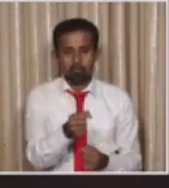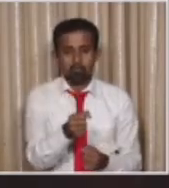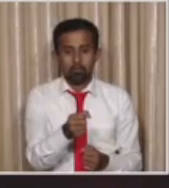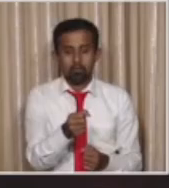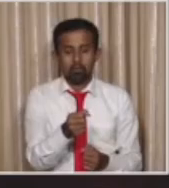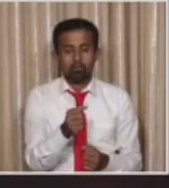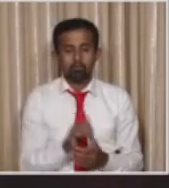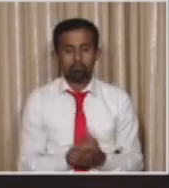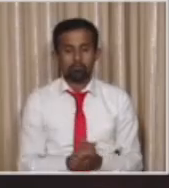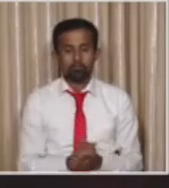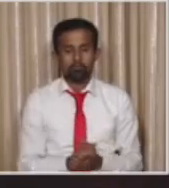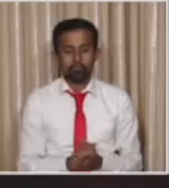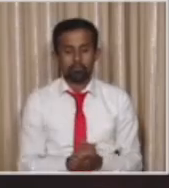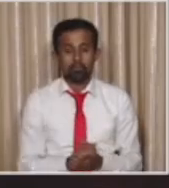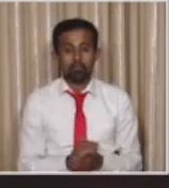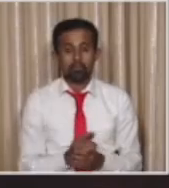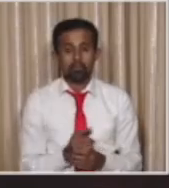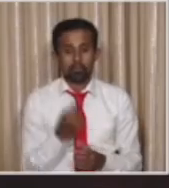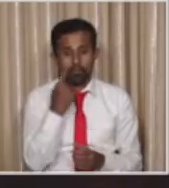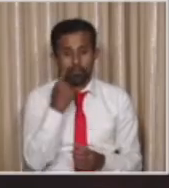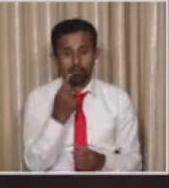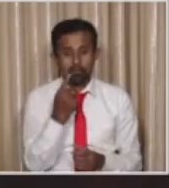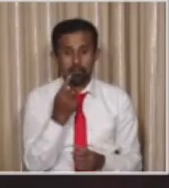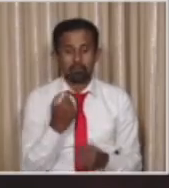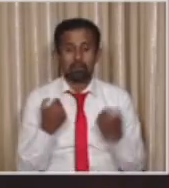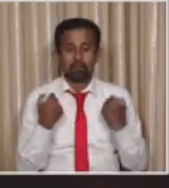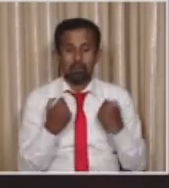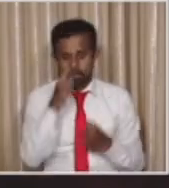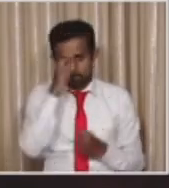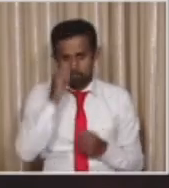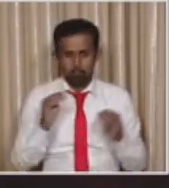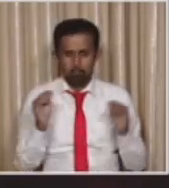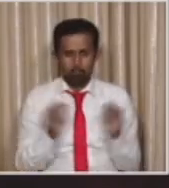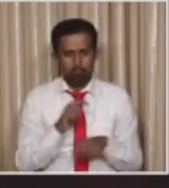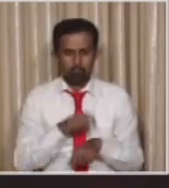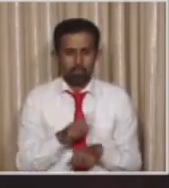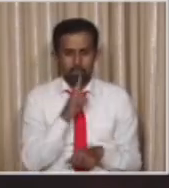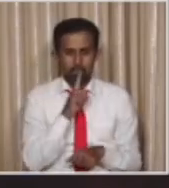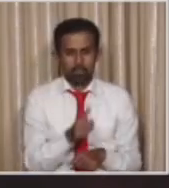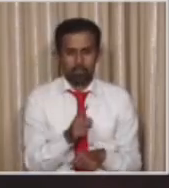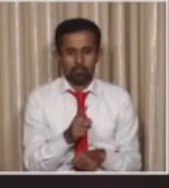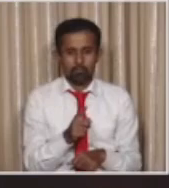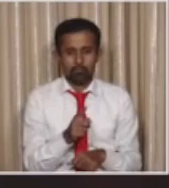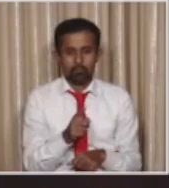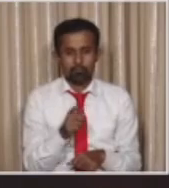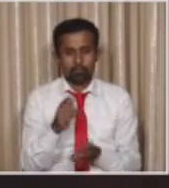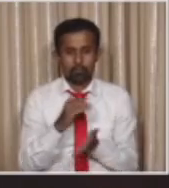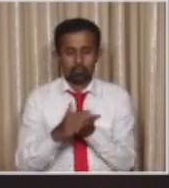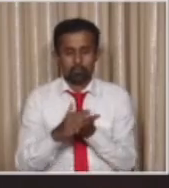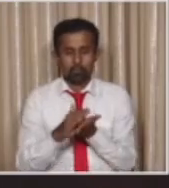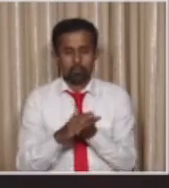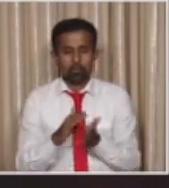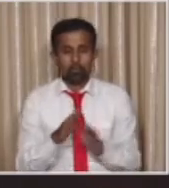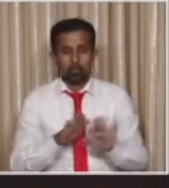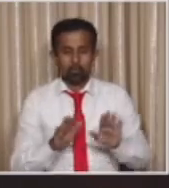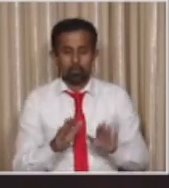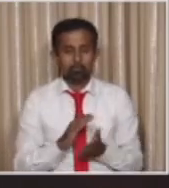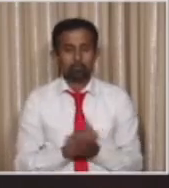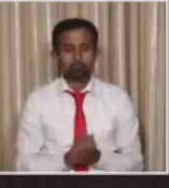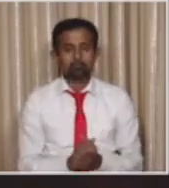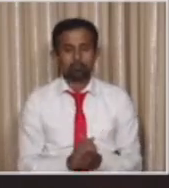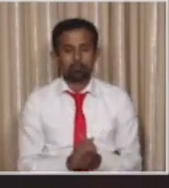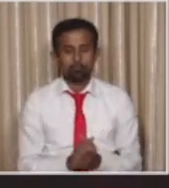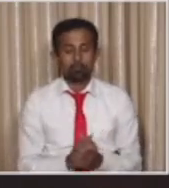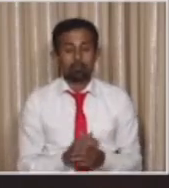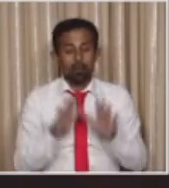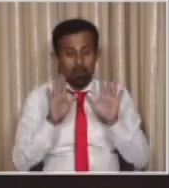ලස්සන ඔබතුමාට විනාඩි 2ක කාලයක් කතාවක් දකිනවා ගරු සභාපතිනි මම බොහොම කෙටි වෙලාවක් ගන්නෙ මම ඔබතුමාට උදව් කරන්නම් කාලේ මේ කලමනාකරණය කරගන්න මට